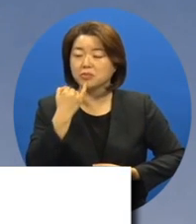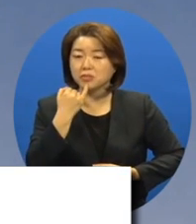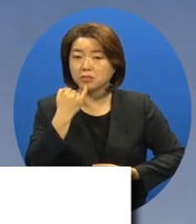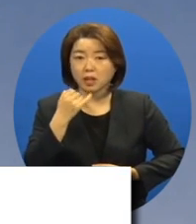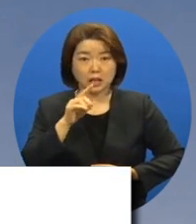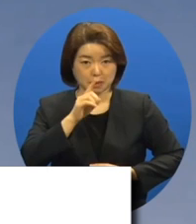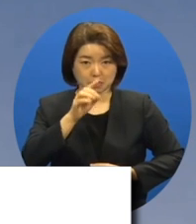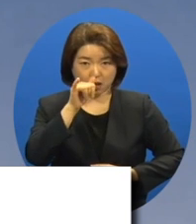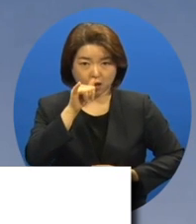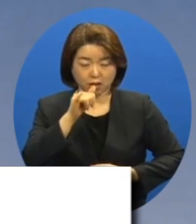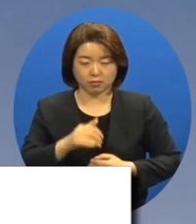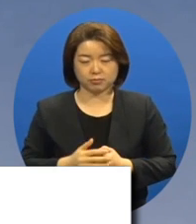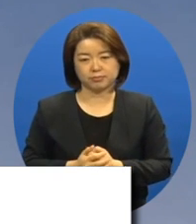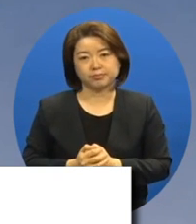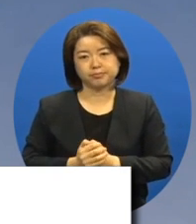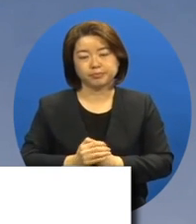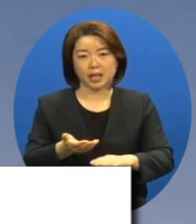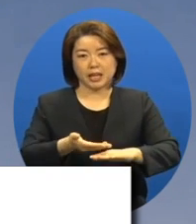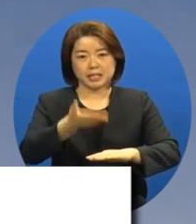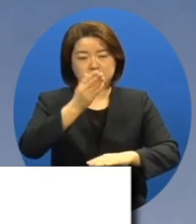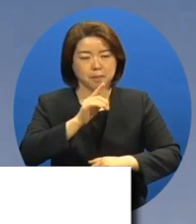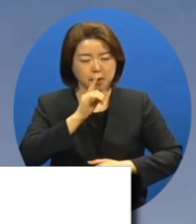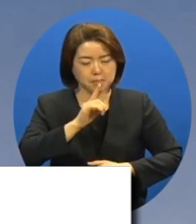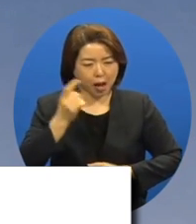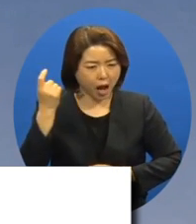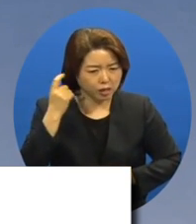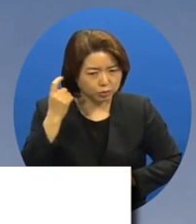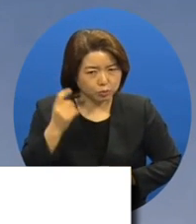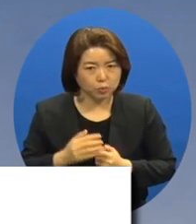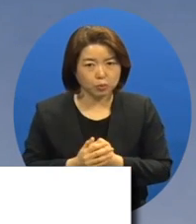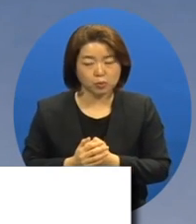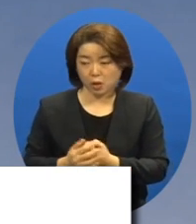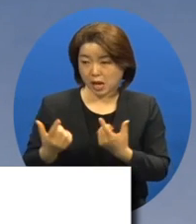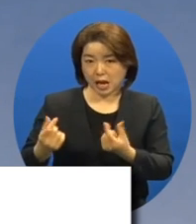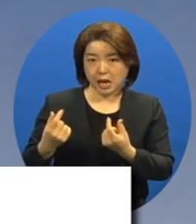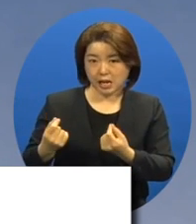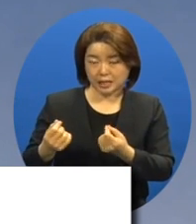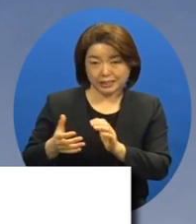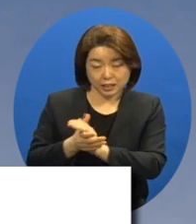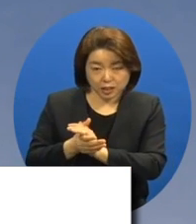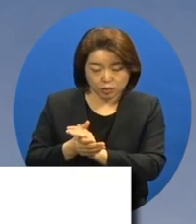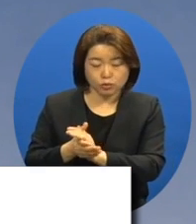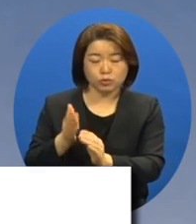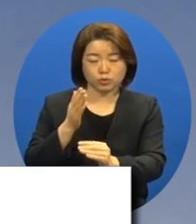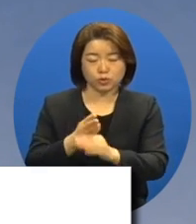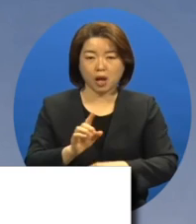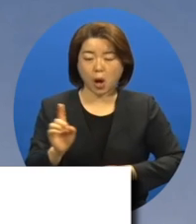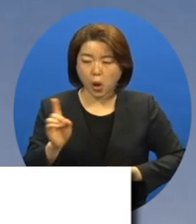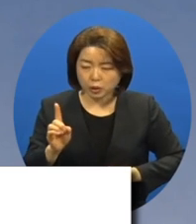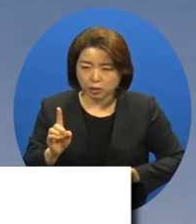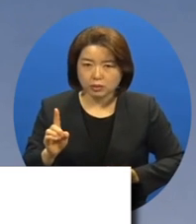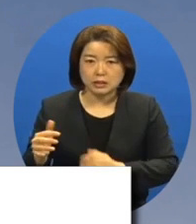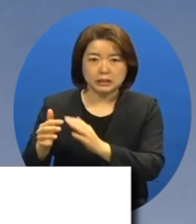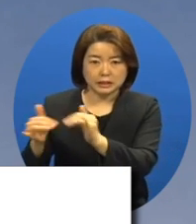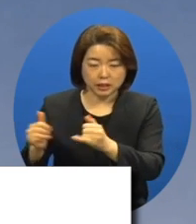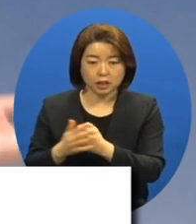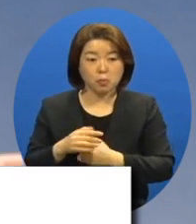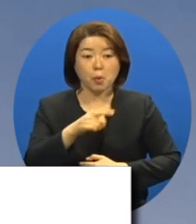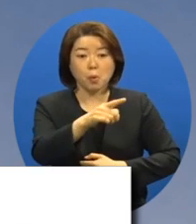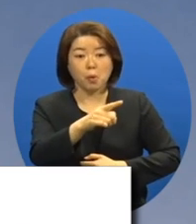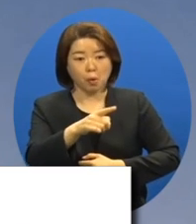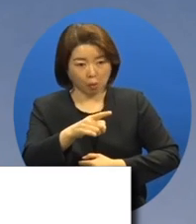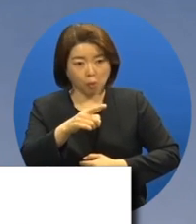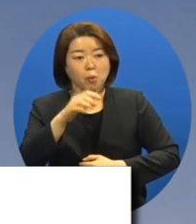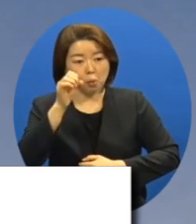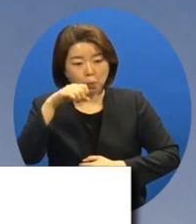그 선배들이 하난 이야기를 듣고 같은 동급생 들 중에 어떤 친구는 그냥 따라서 술